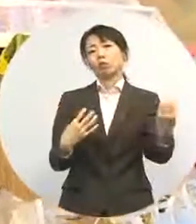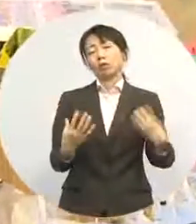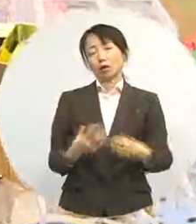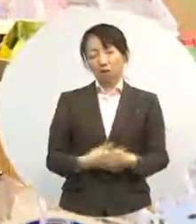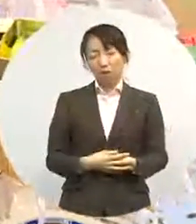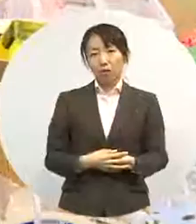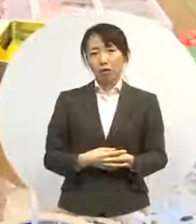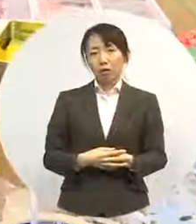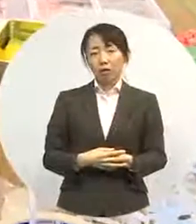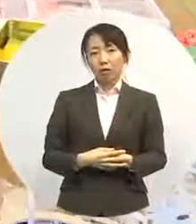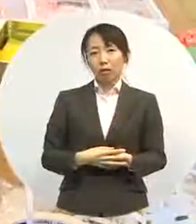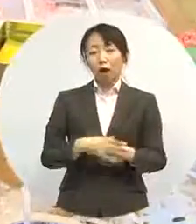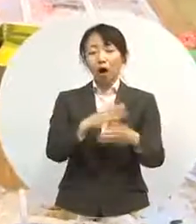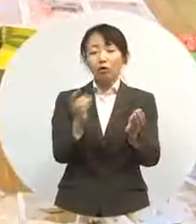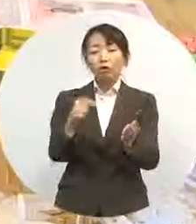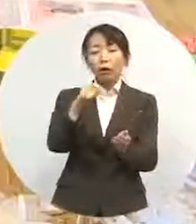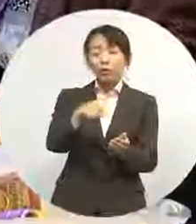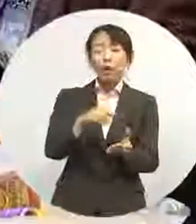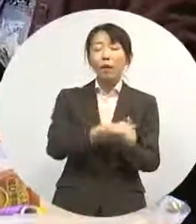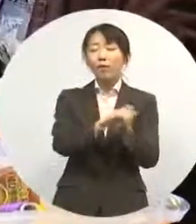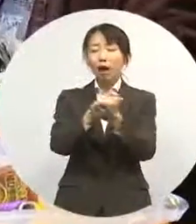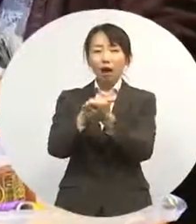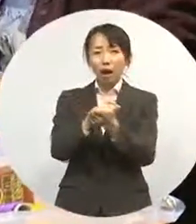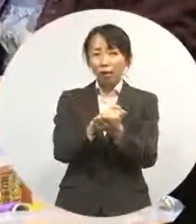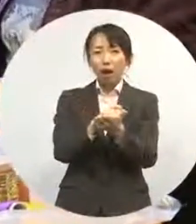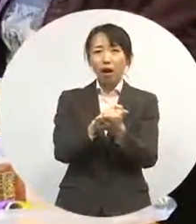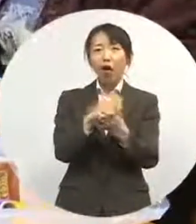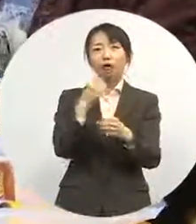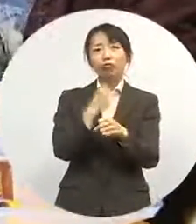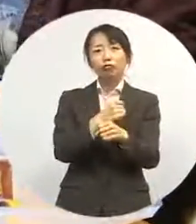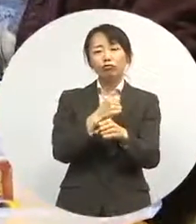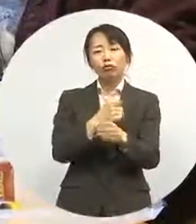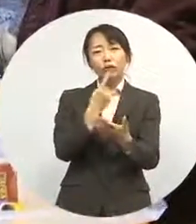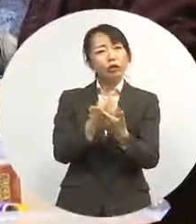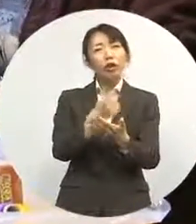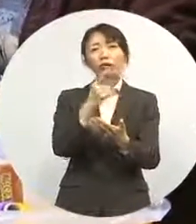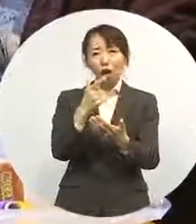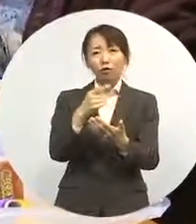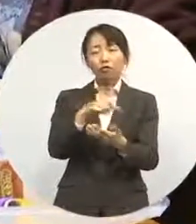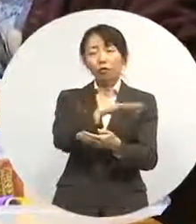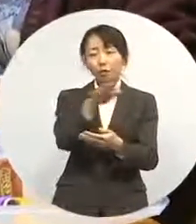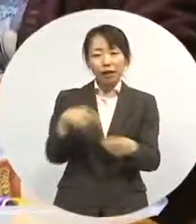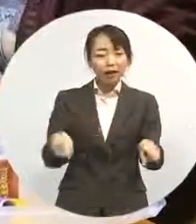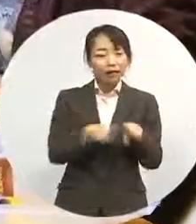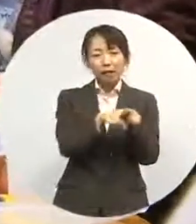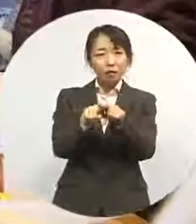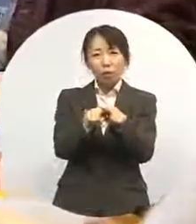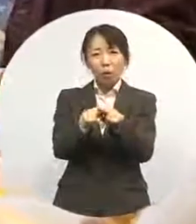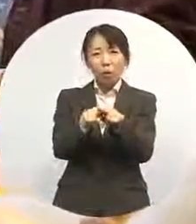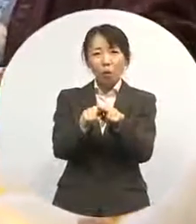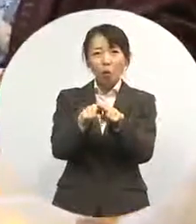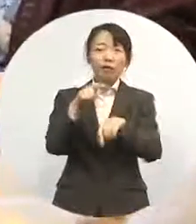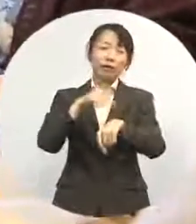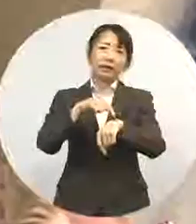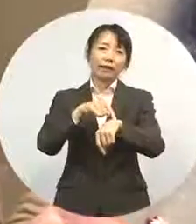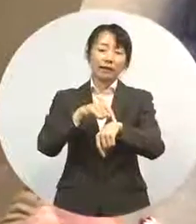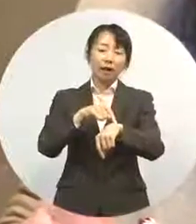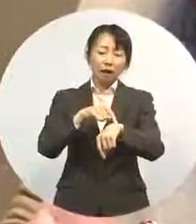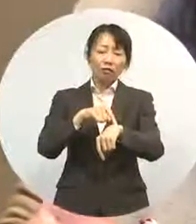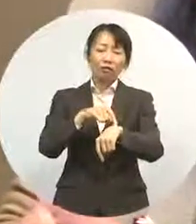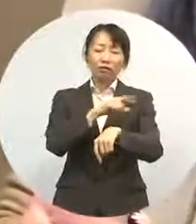老人クラブでは仲間作りはもちろん、仲間と共に過ごす時間をとても大切にしているんです